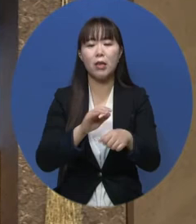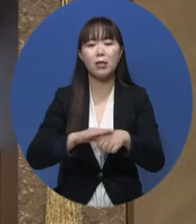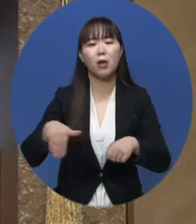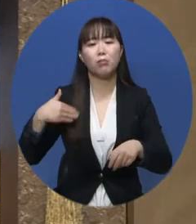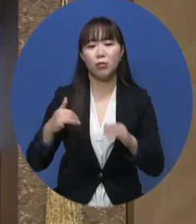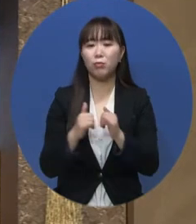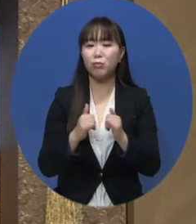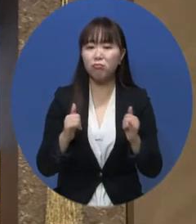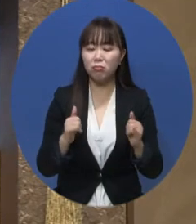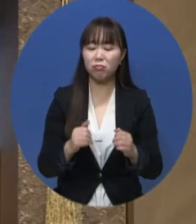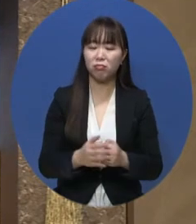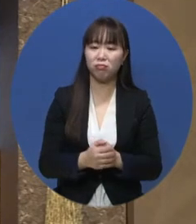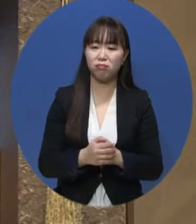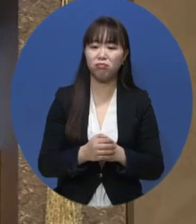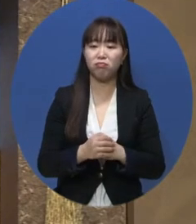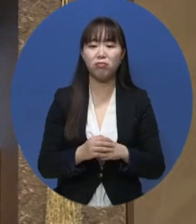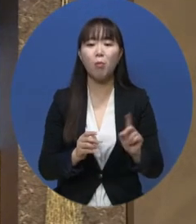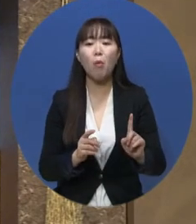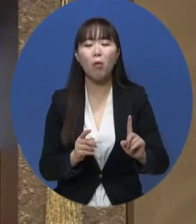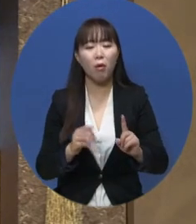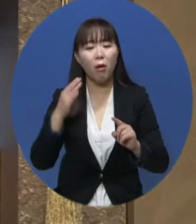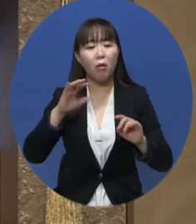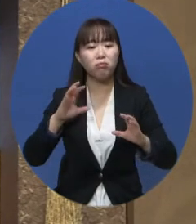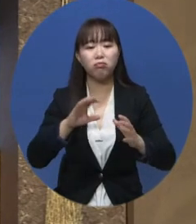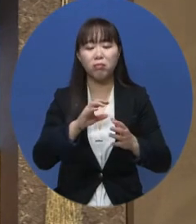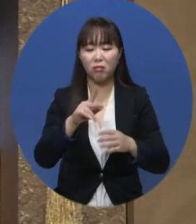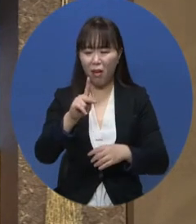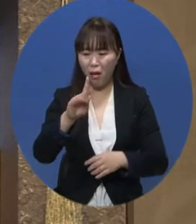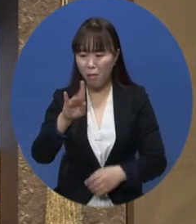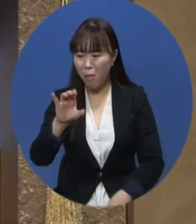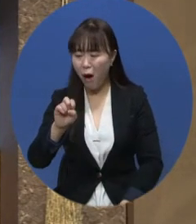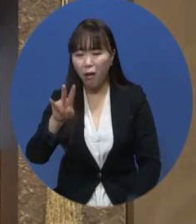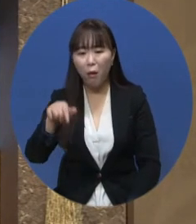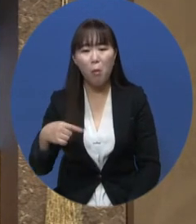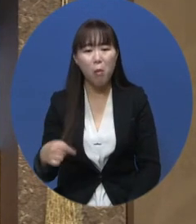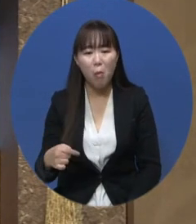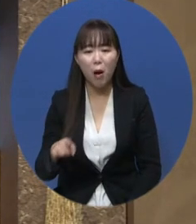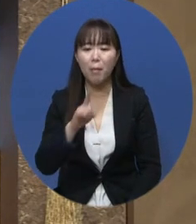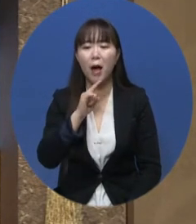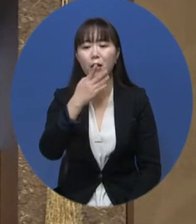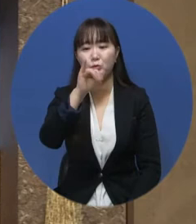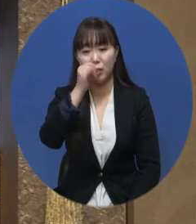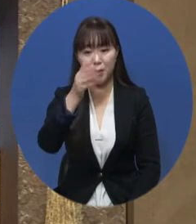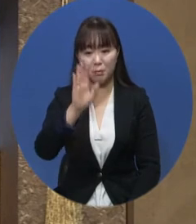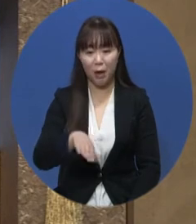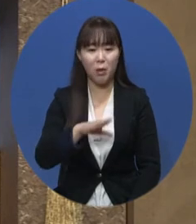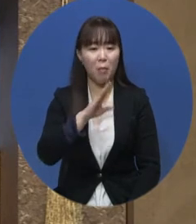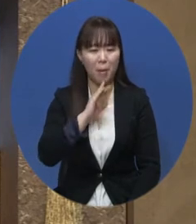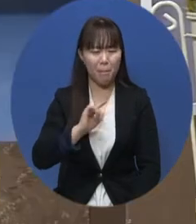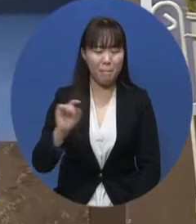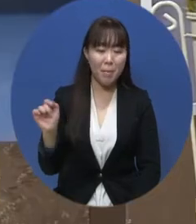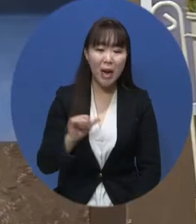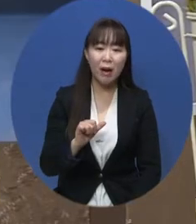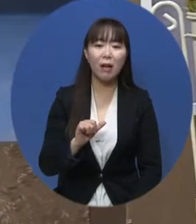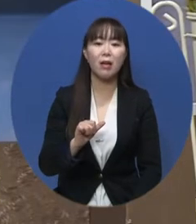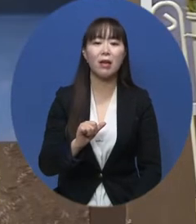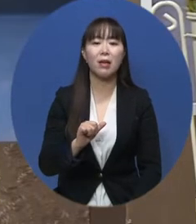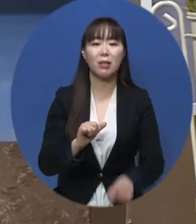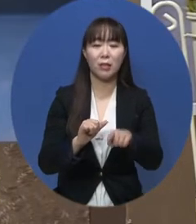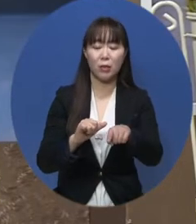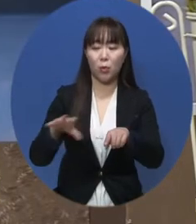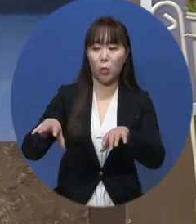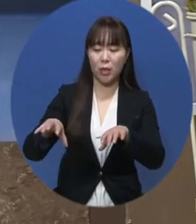모르는 분들은 네. 아 그게 뭐 K-방역이 뭐야 이렇게 말씀하실 수도 있겠지만 굉장히 신속하게 그렇게